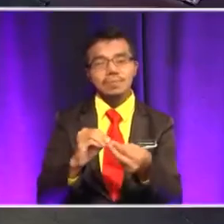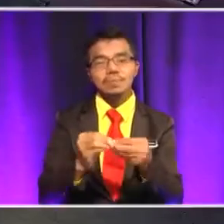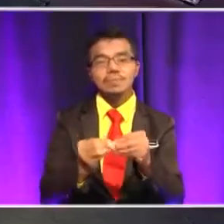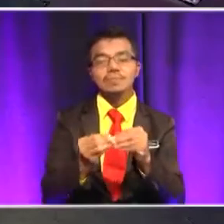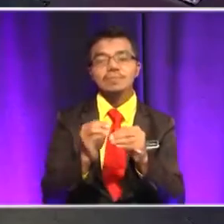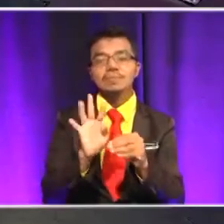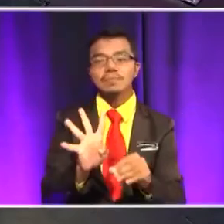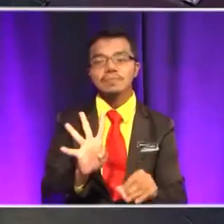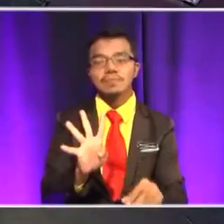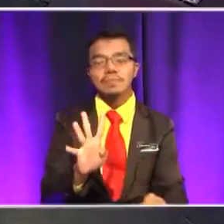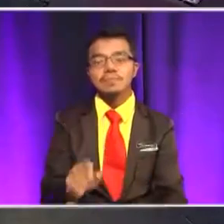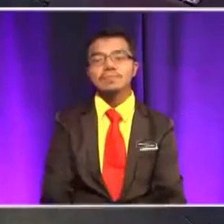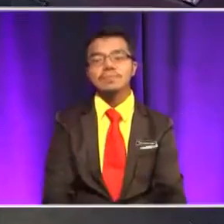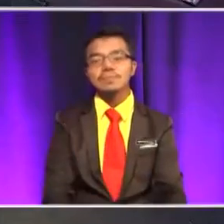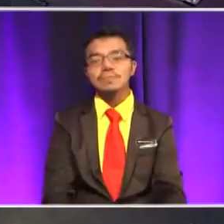sesuai gitu ya